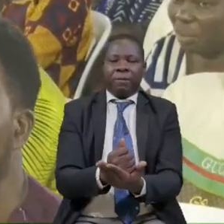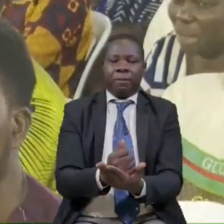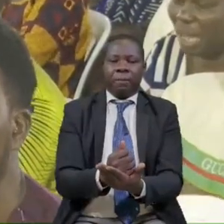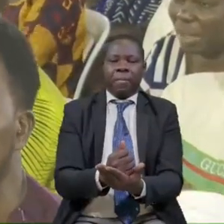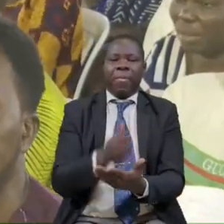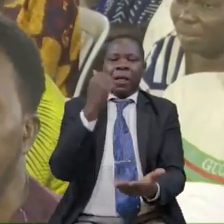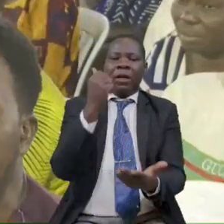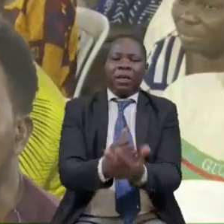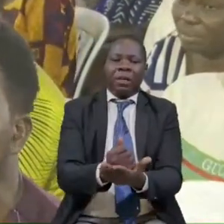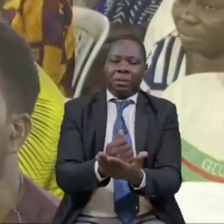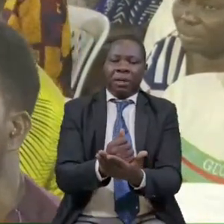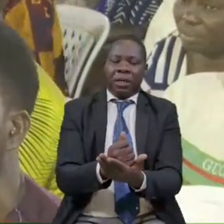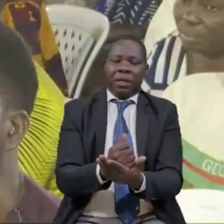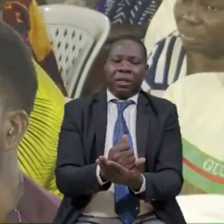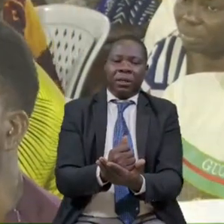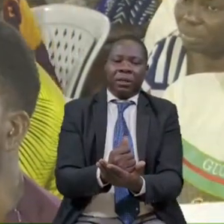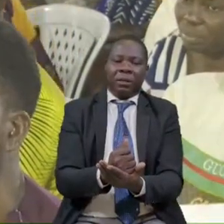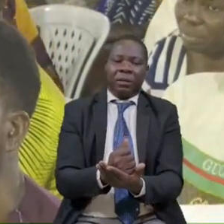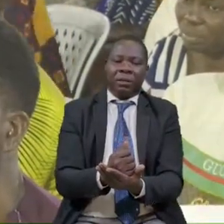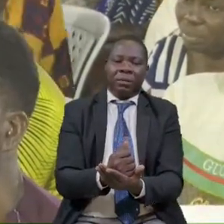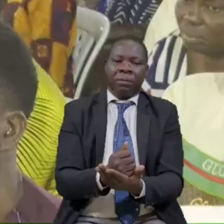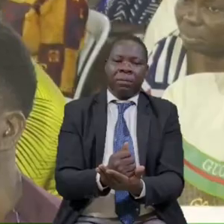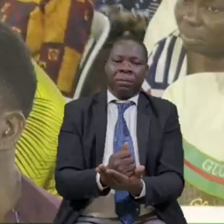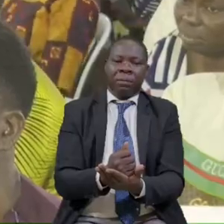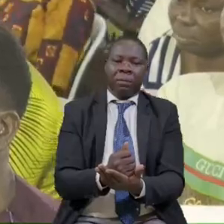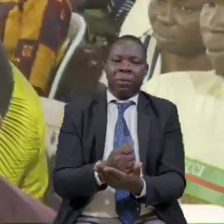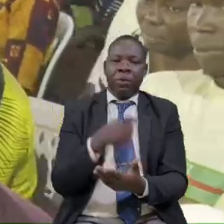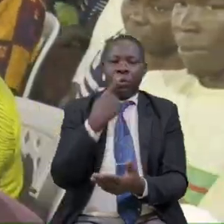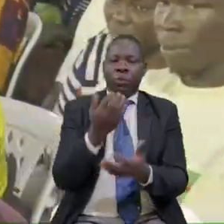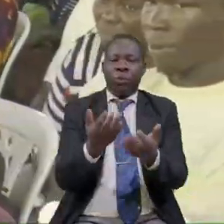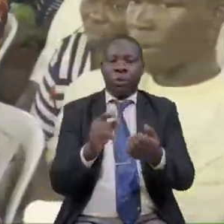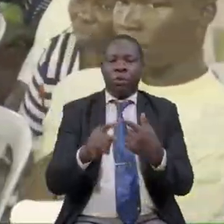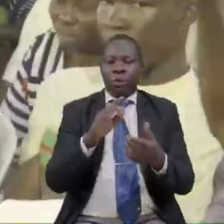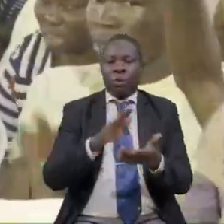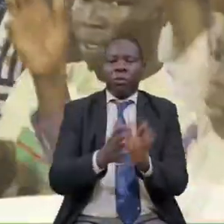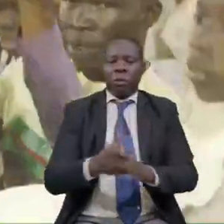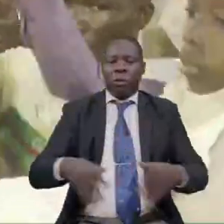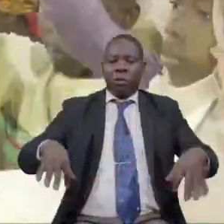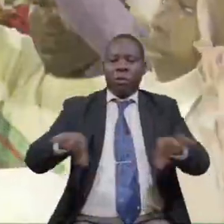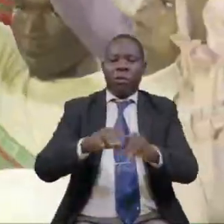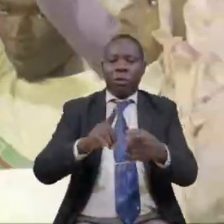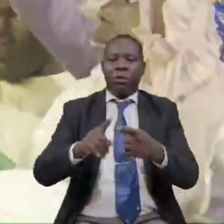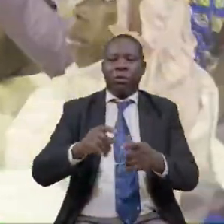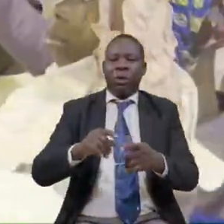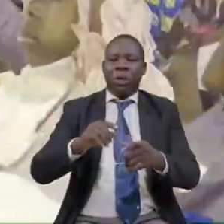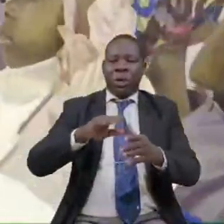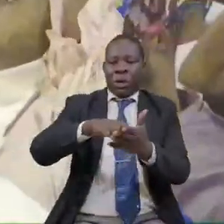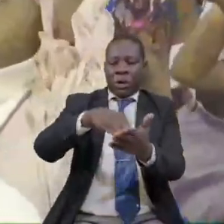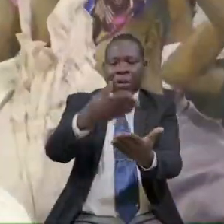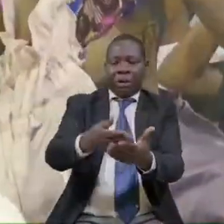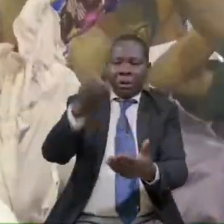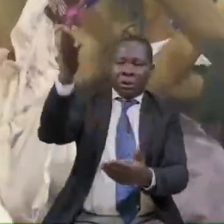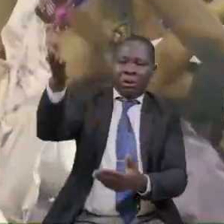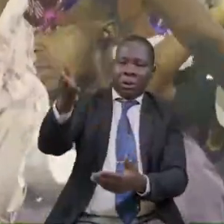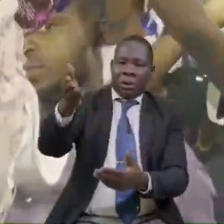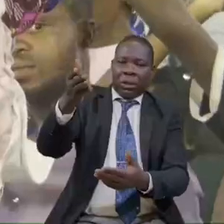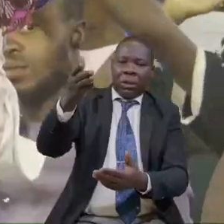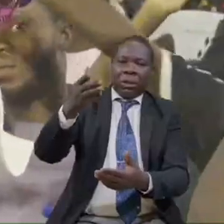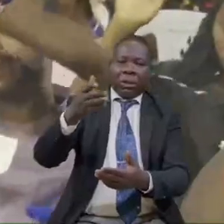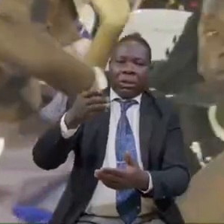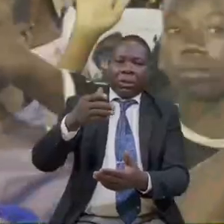Amen. Qui veut être digne pour aller là-bas? et que Dieu va